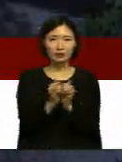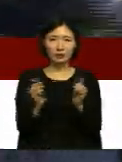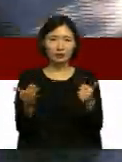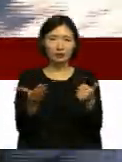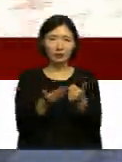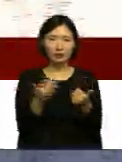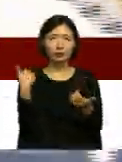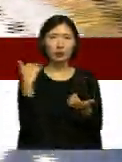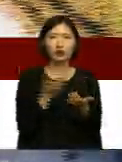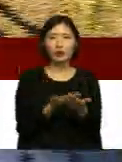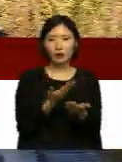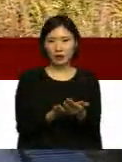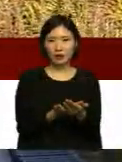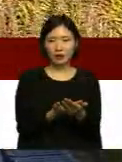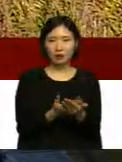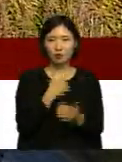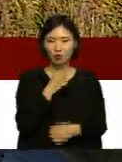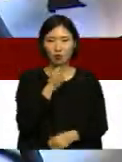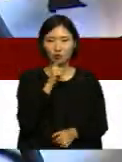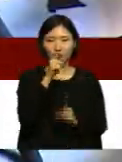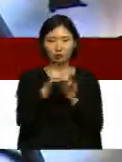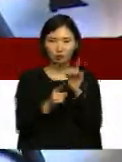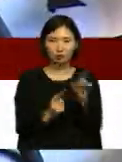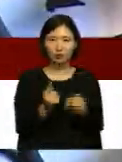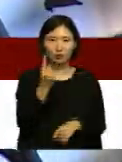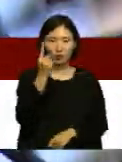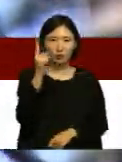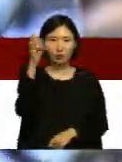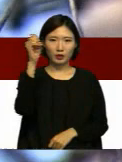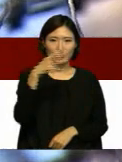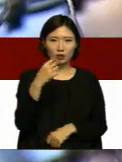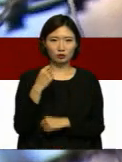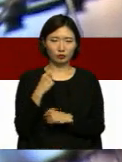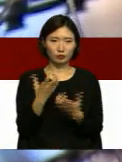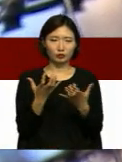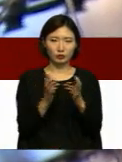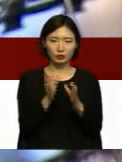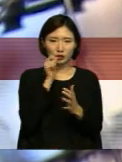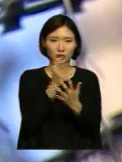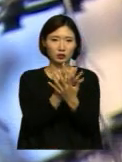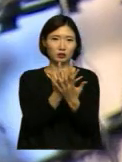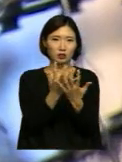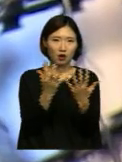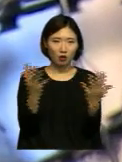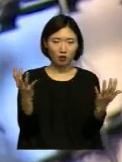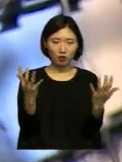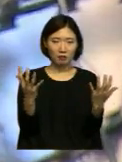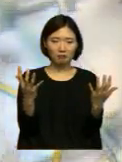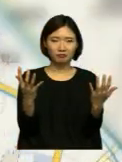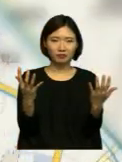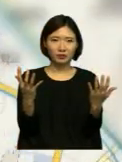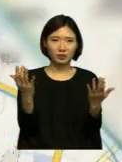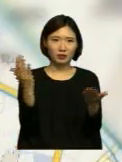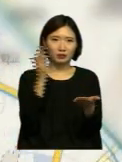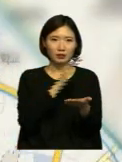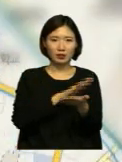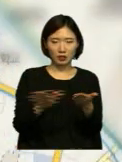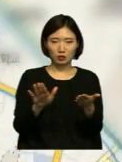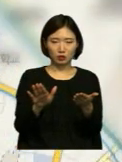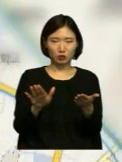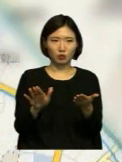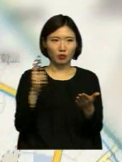돌려달라는 요구가 높아지자 2008년 고양시와 육군은 철책을 제거하기로 협의했습니다.